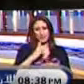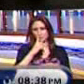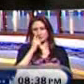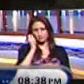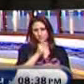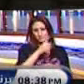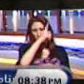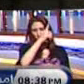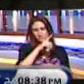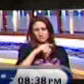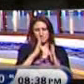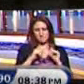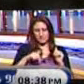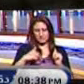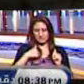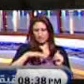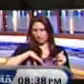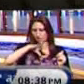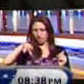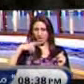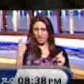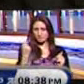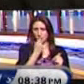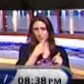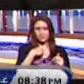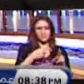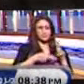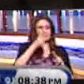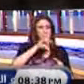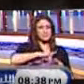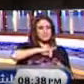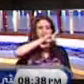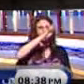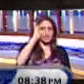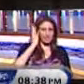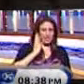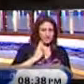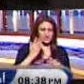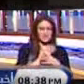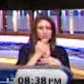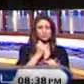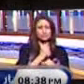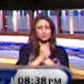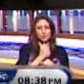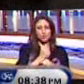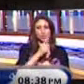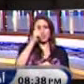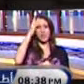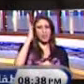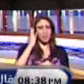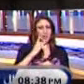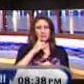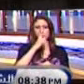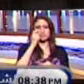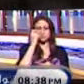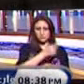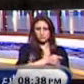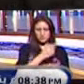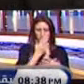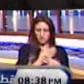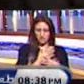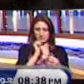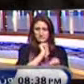المشكلة وبيبدأ في تدخل من السفارة. فرق بتبقى الرئاسة موجودة ووزارة الداخلية موجودة والسفارة اللي هناك موجودة، وما عادش